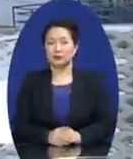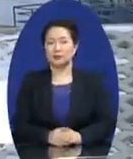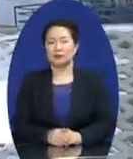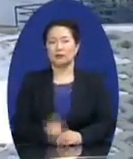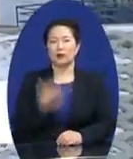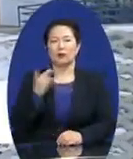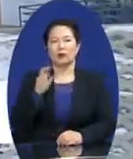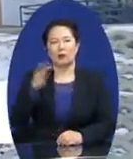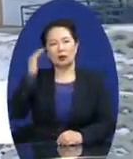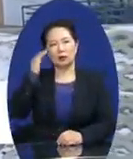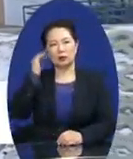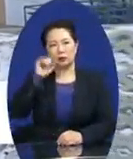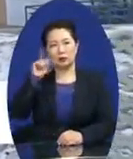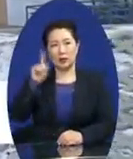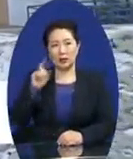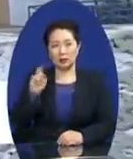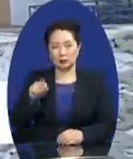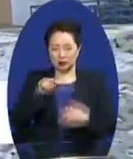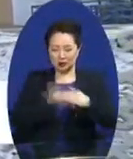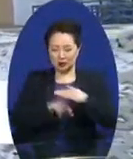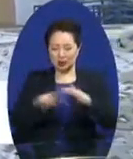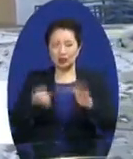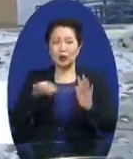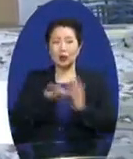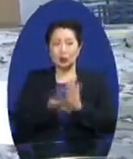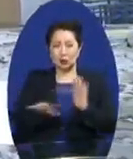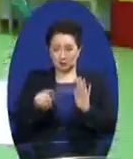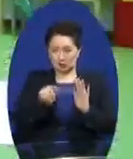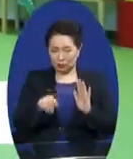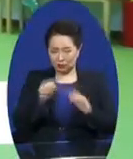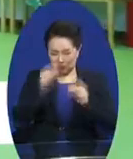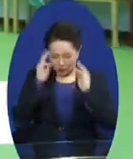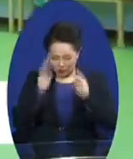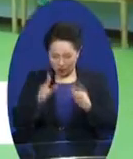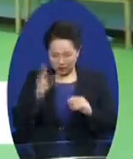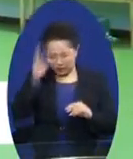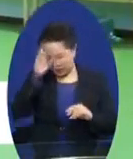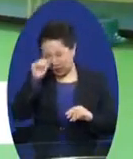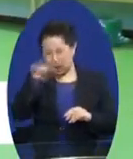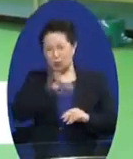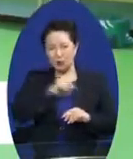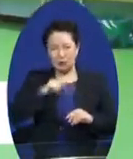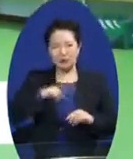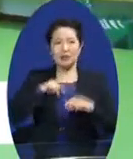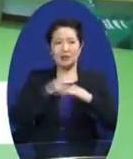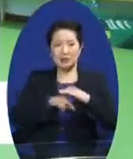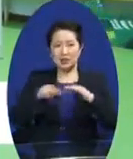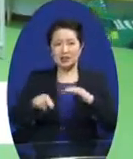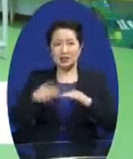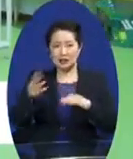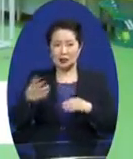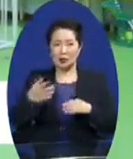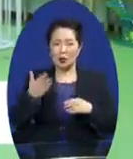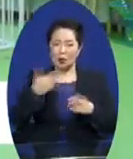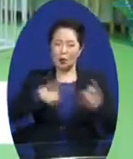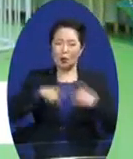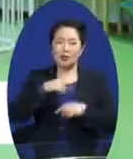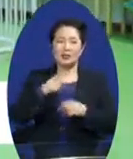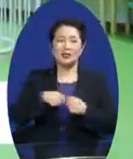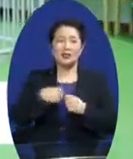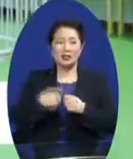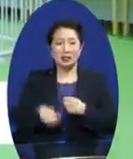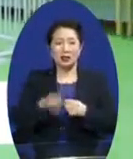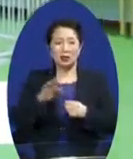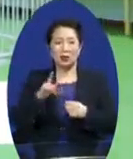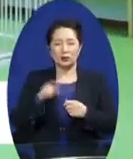За нийслэлийн хэмжээнд тулгунд үз байгаа нэг асуудал нь цэцэрлэгийн хүртээмж. Энэ асуудлыг шийдвэрлэхээр салбарын амнаас хувийн хэвшлийн цэцэрлэгүүдэд урсгал зардал болон хувьсах